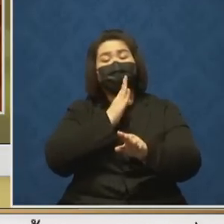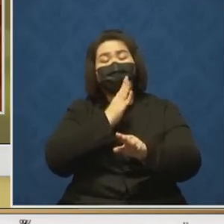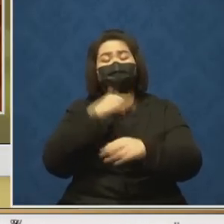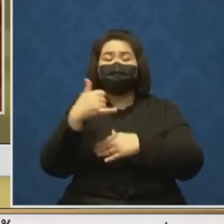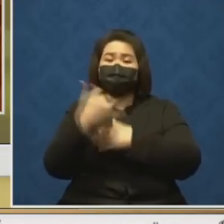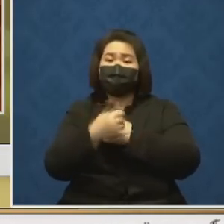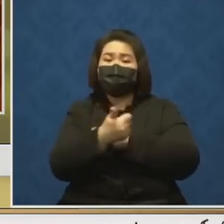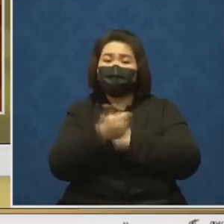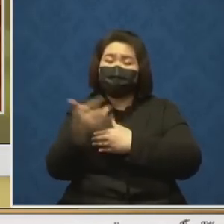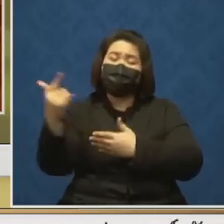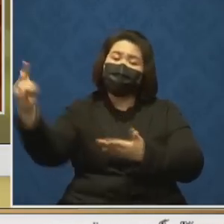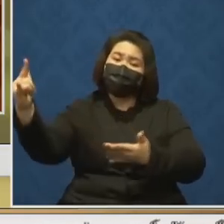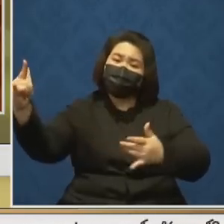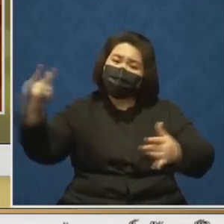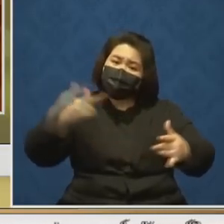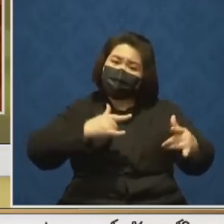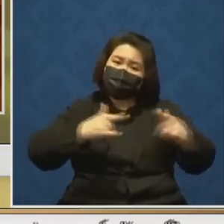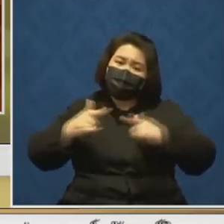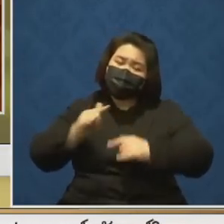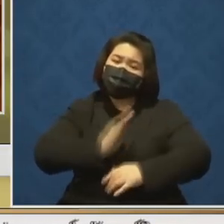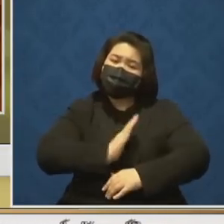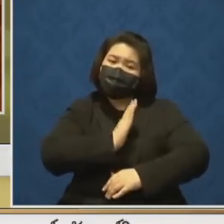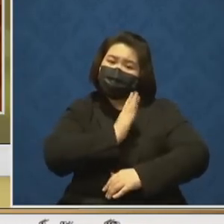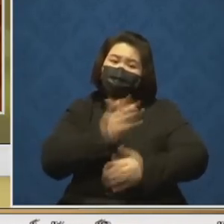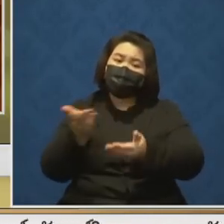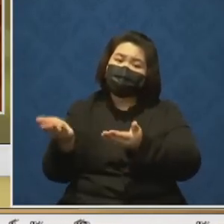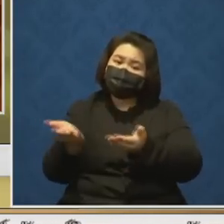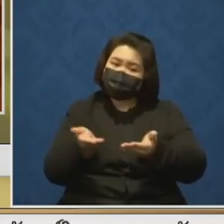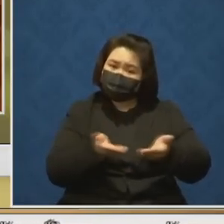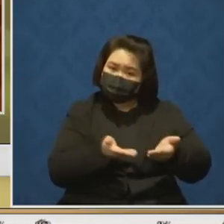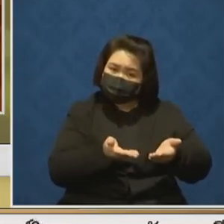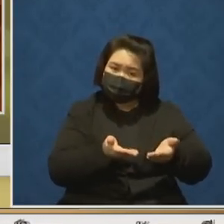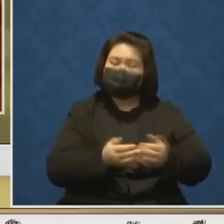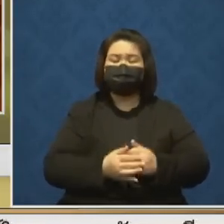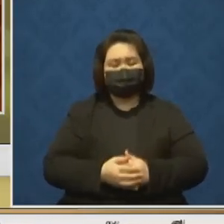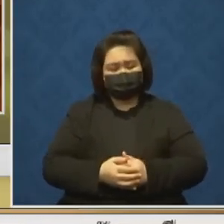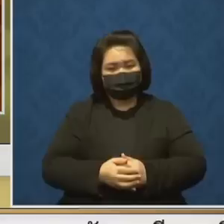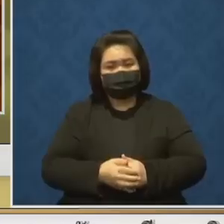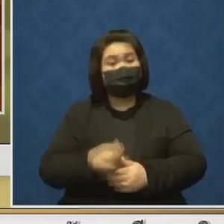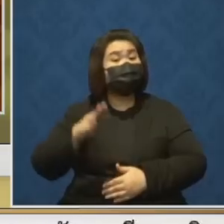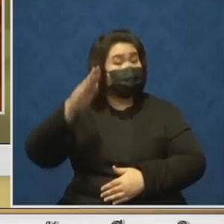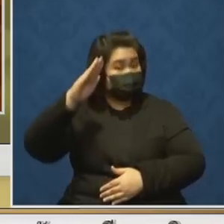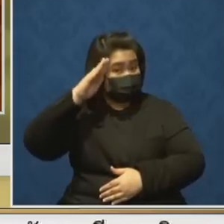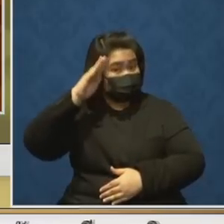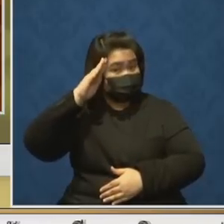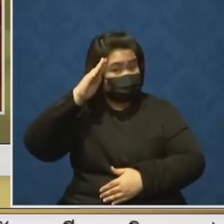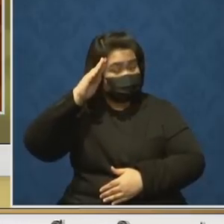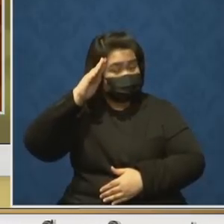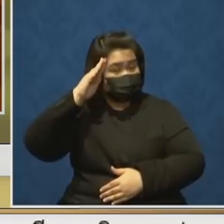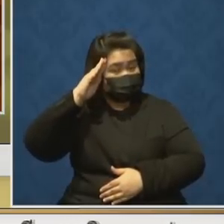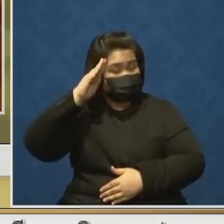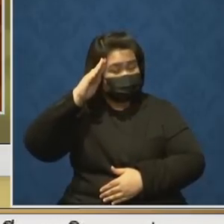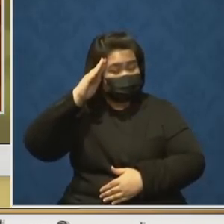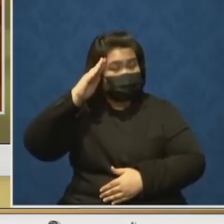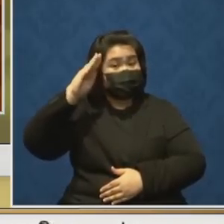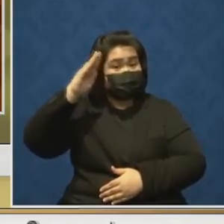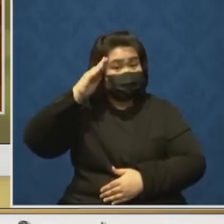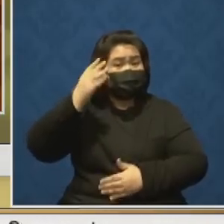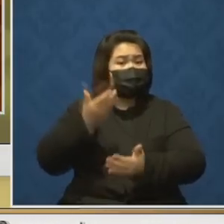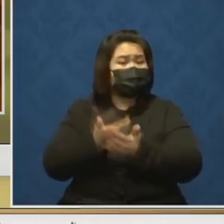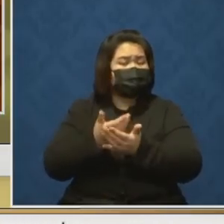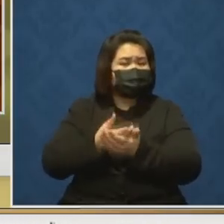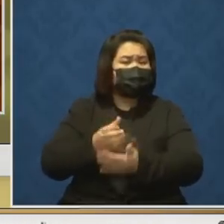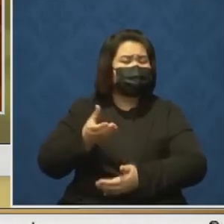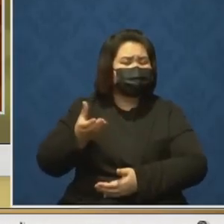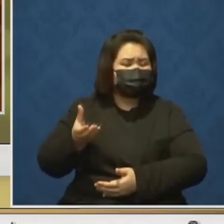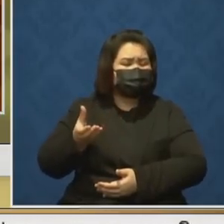ขกเมืองแล้วกยได้ยำอิกยำว่ากองทับด้ชั้นณครับก